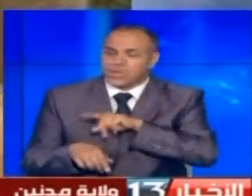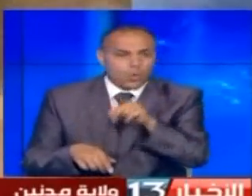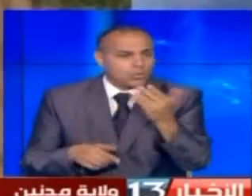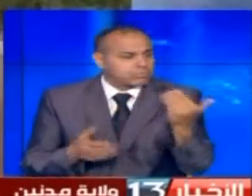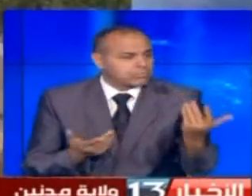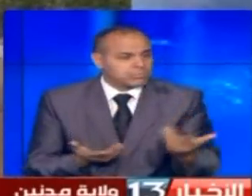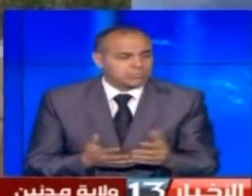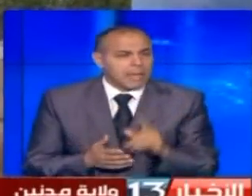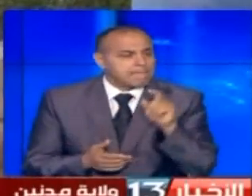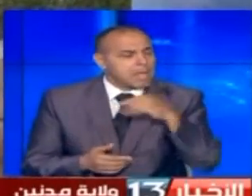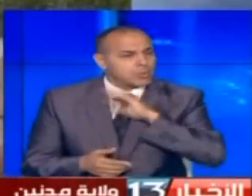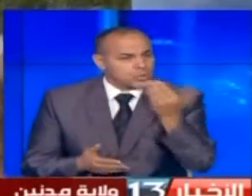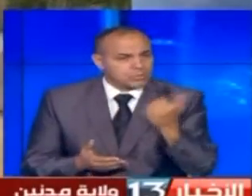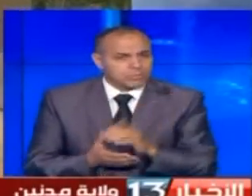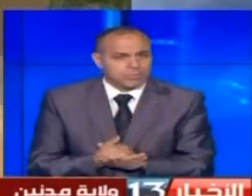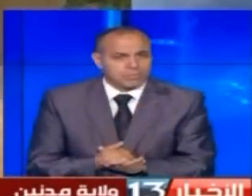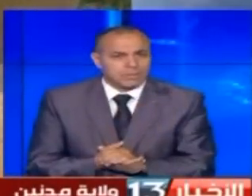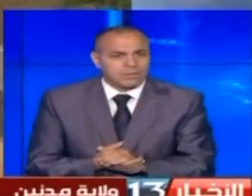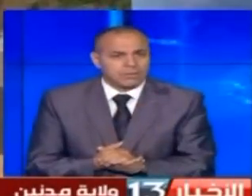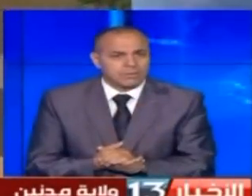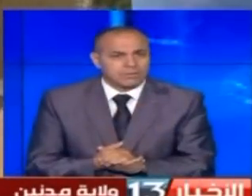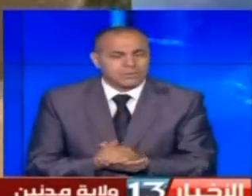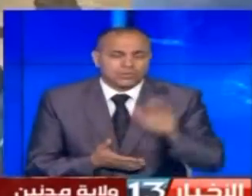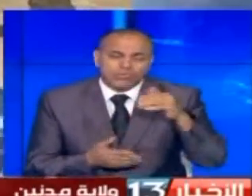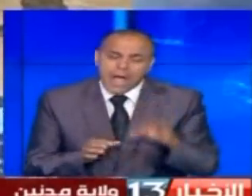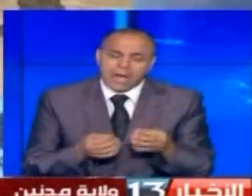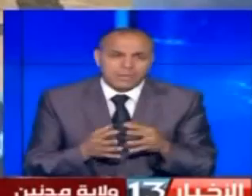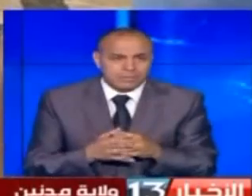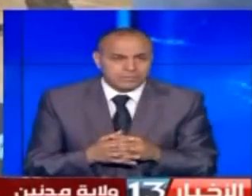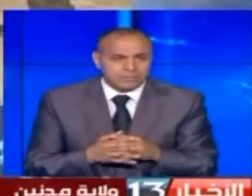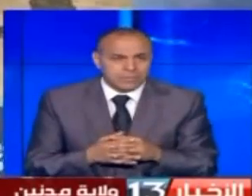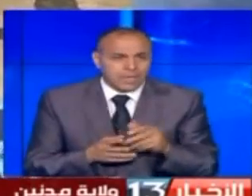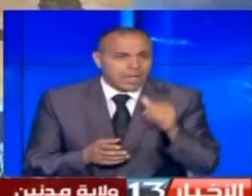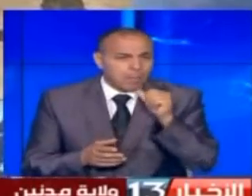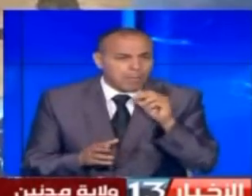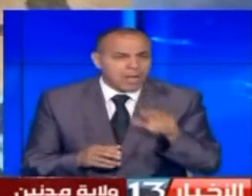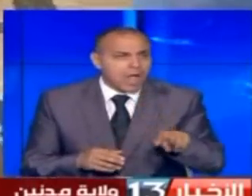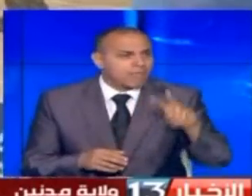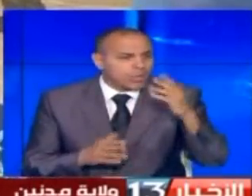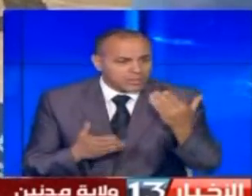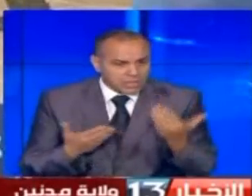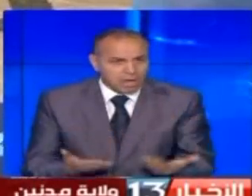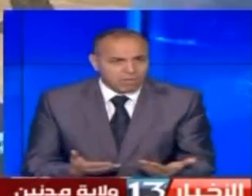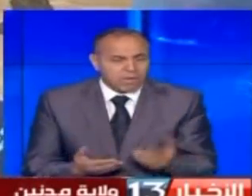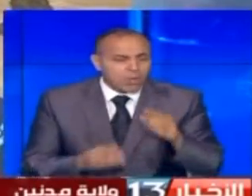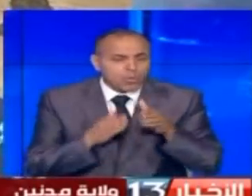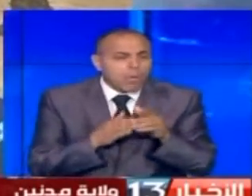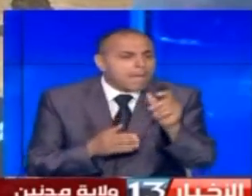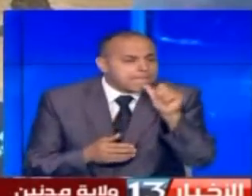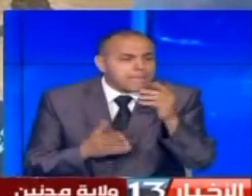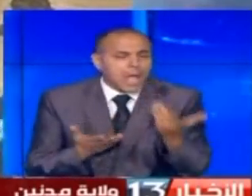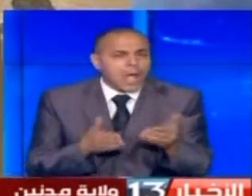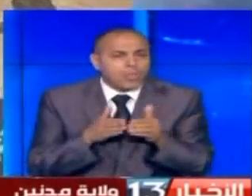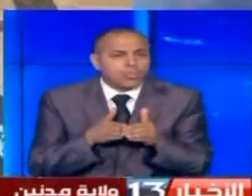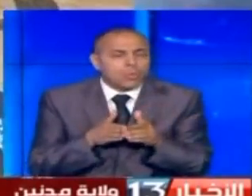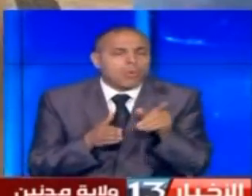نتاع المياه تاع مصلحة المياه يا اخويا، جي تعملنا حل بين حتى شيء من 2001 وحنا نحبوا نطالبوا بالمي من